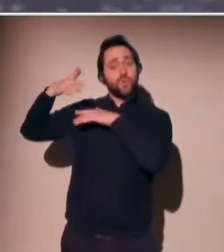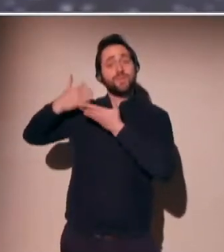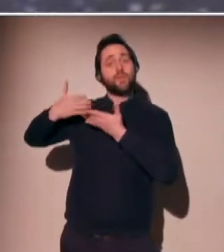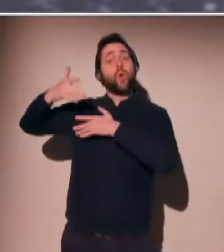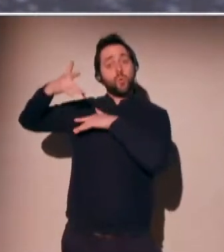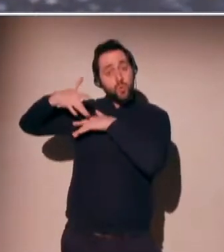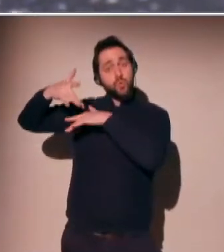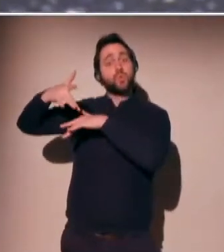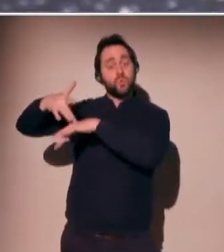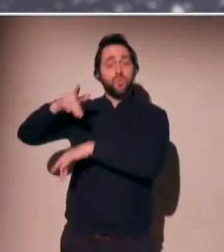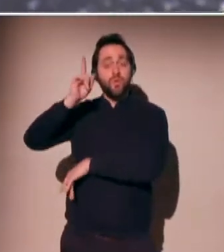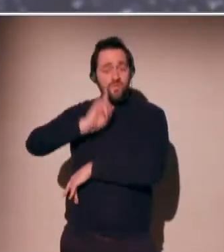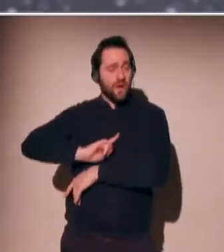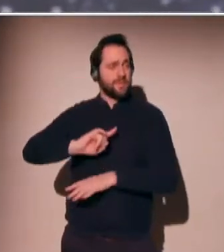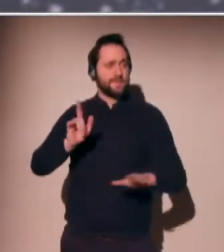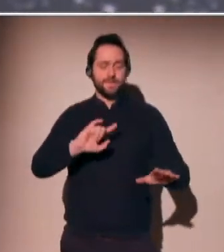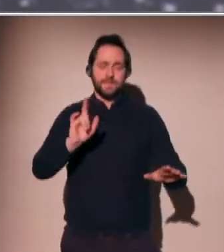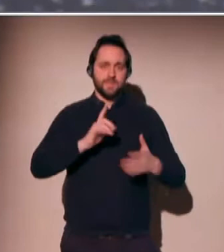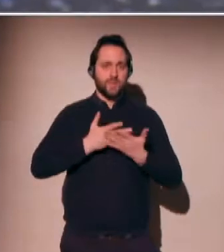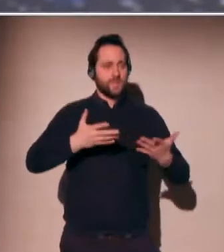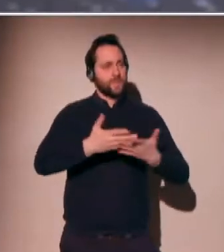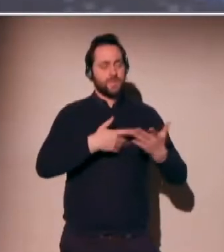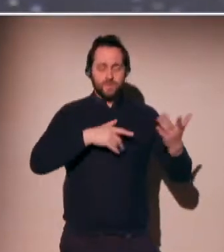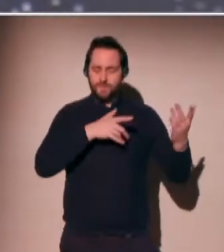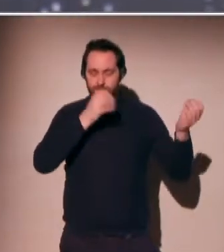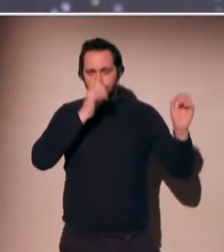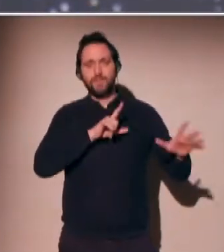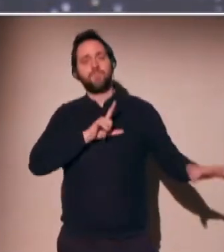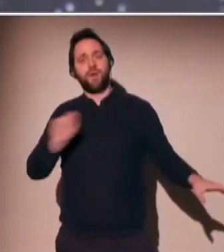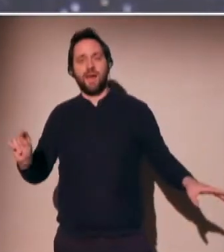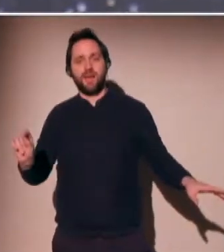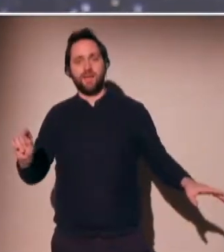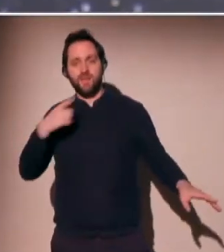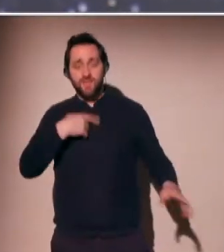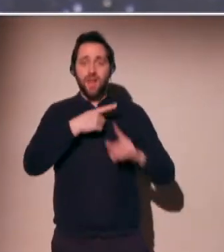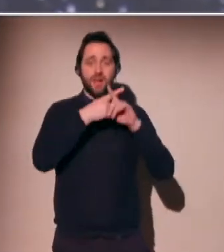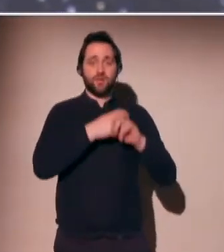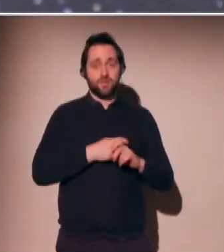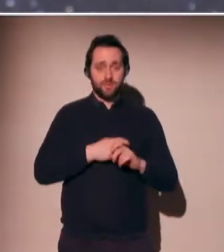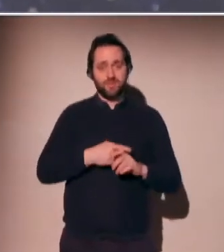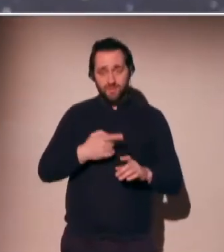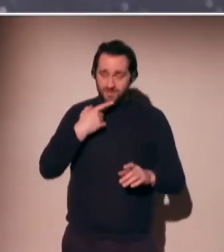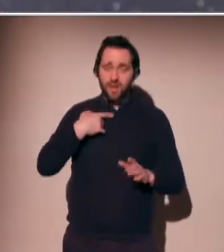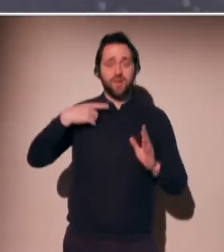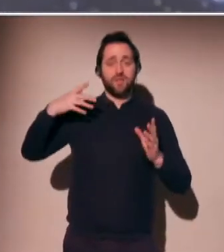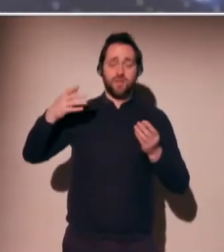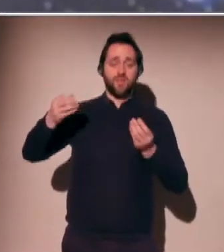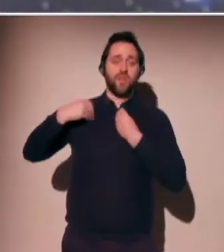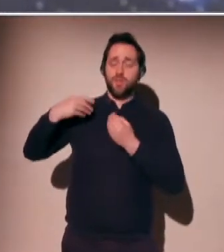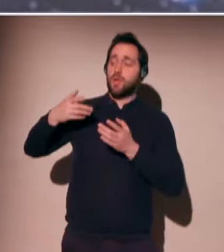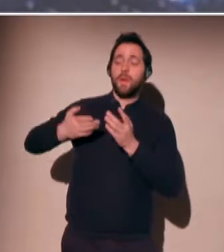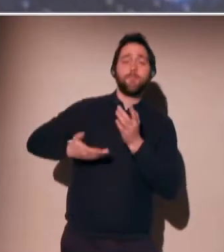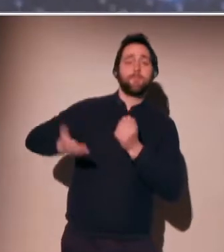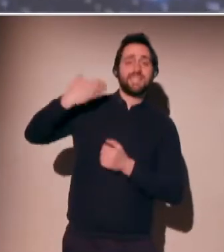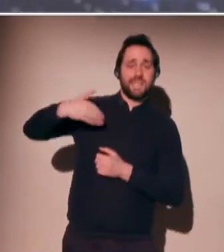les algorithmes ne rendent pas une situation équitable. L'algorithme vraiment automatise le passé, automatise le statu quo. Si